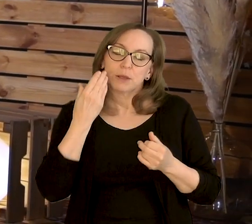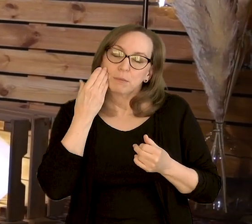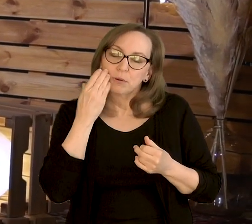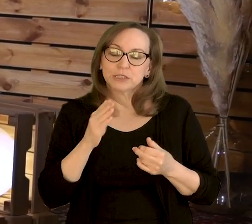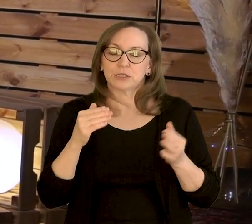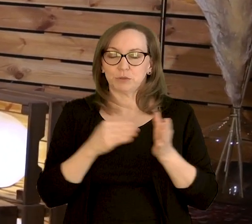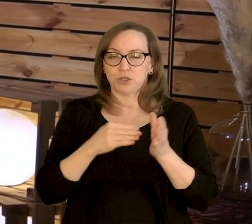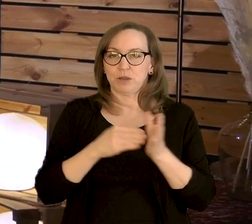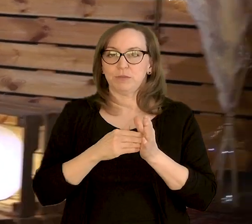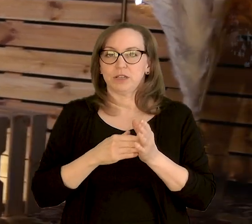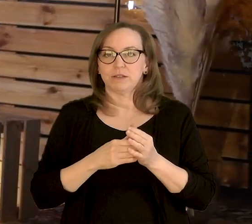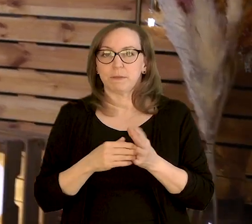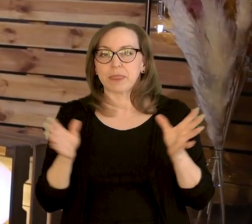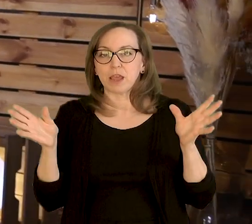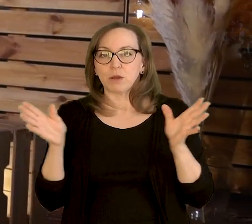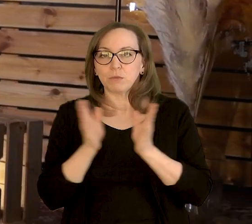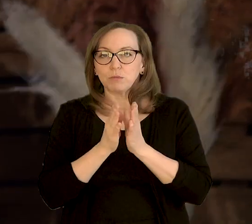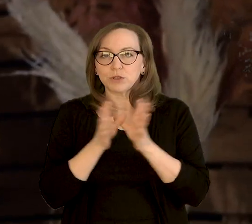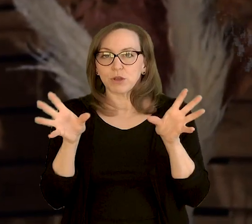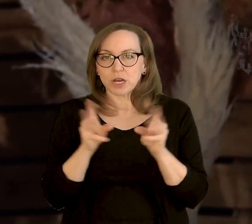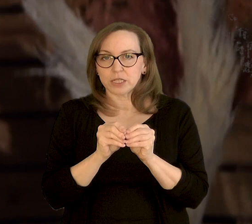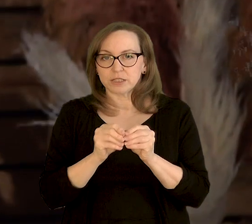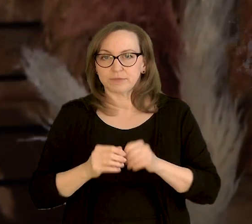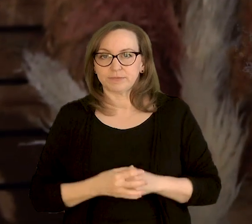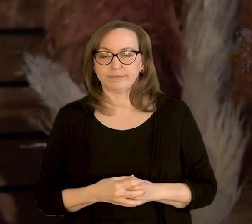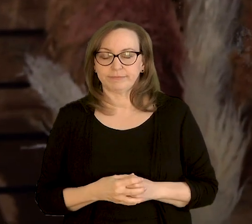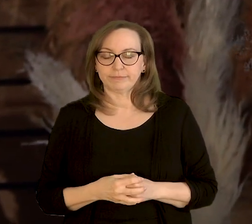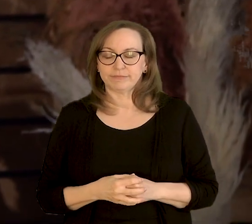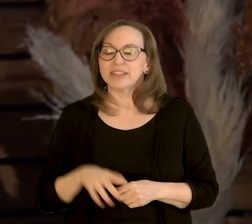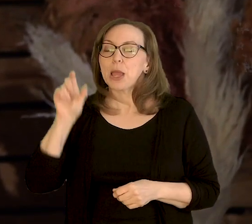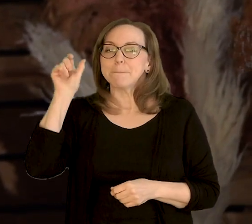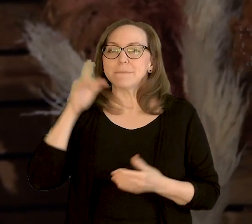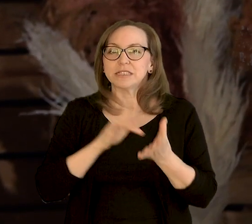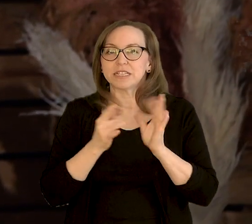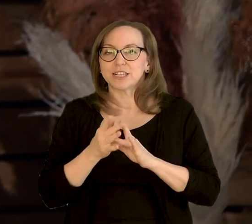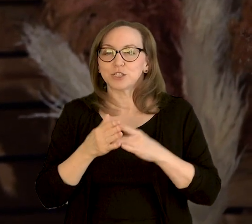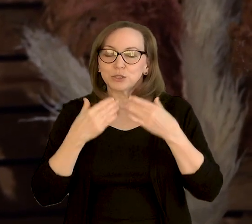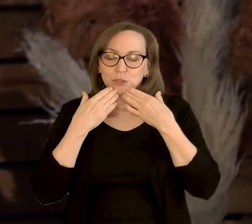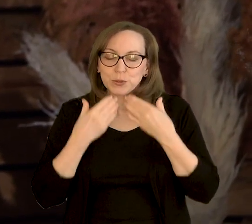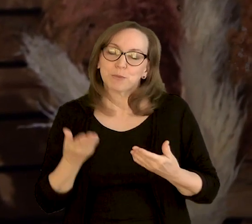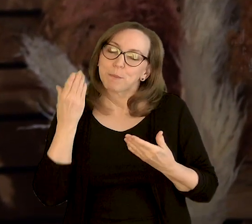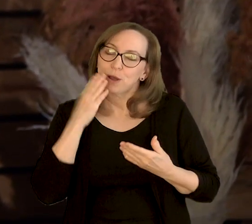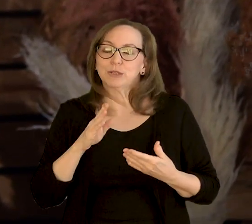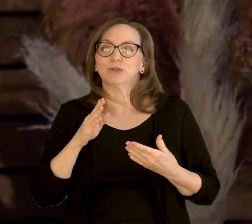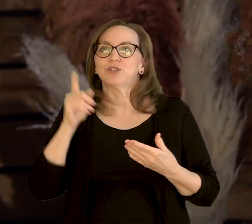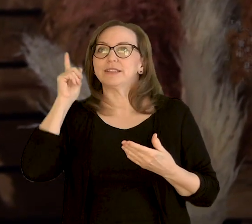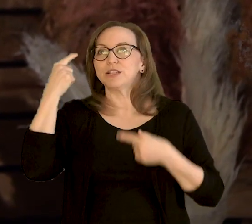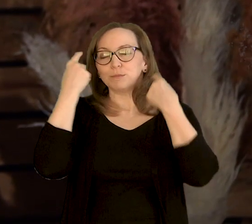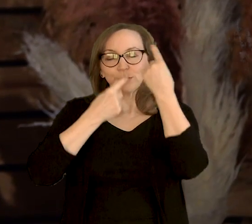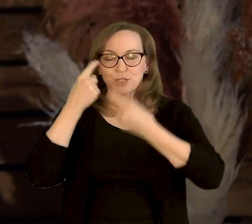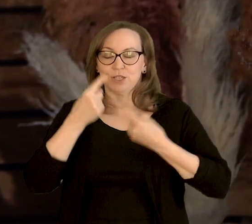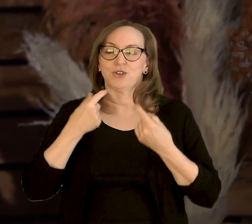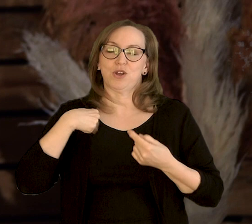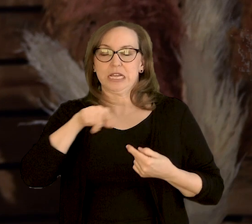potrzebne. Pomódlmy się wspólnie. Panie Jezu, tak bardzo dziękujemy Ci za to, że Ty myślisz